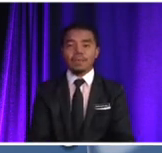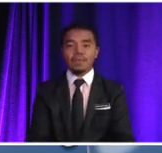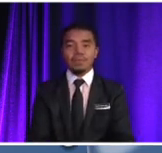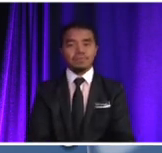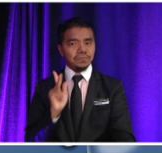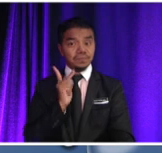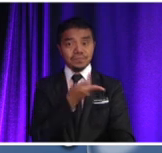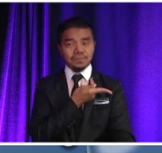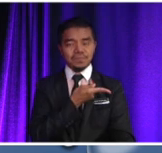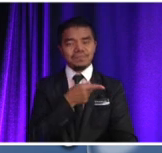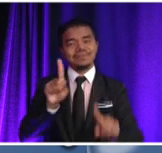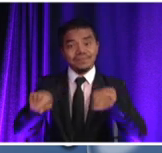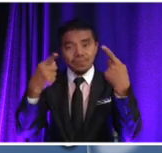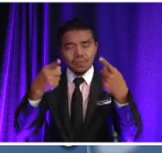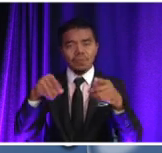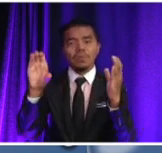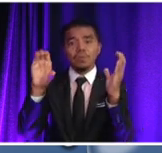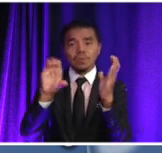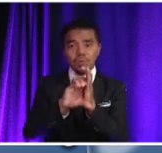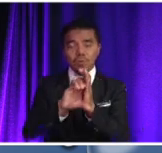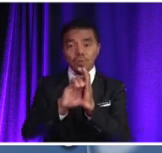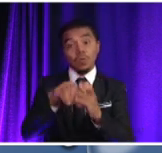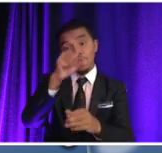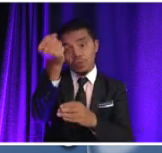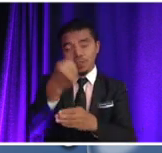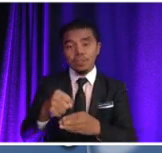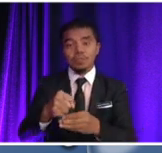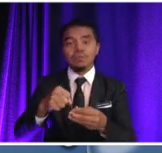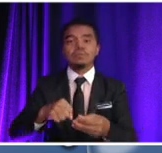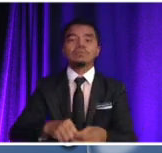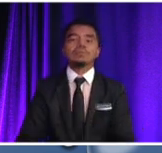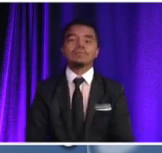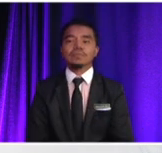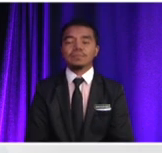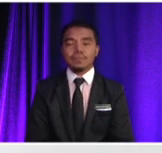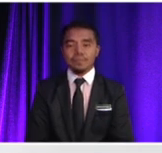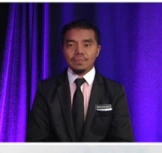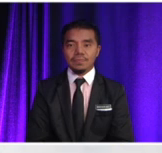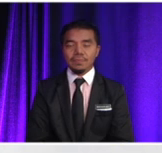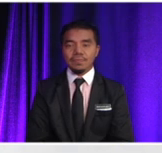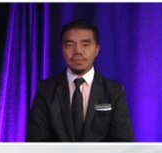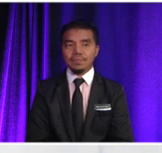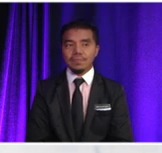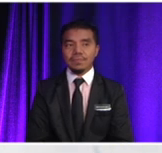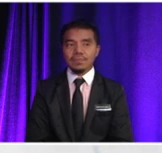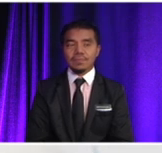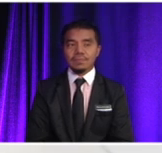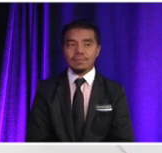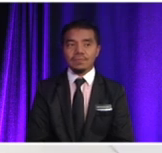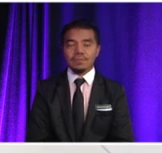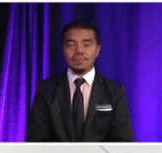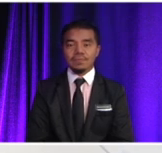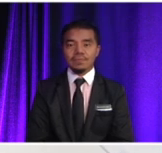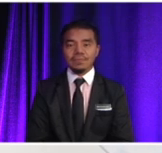satu baik Siapa yang boleh membantu jagung untuk menjawab soal ini soalnya tekan definisi bagi